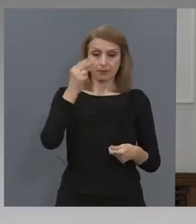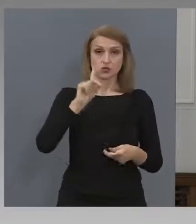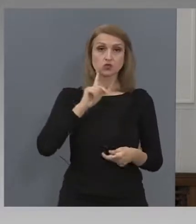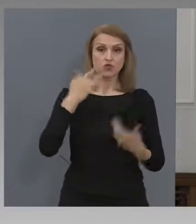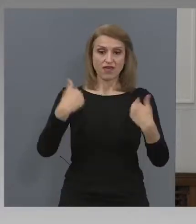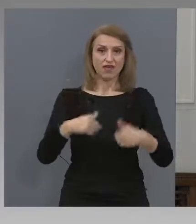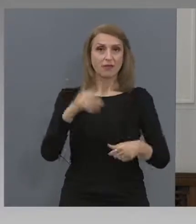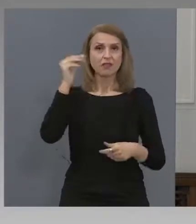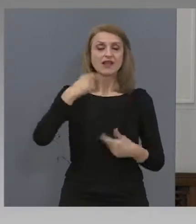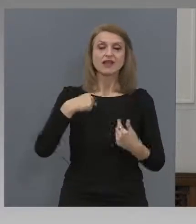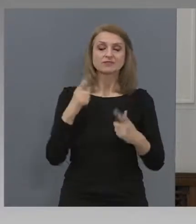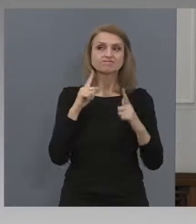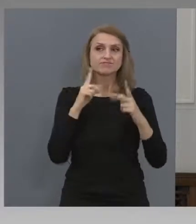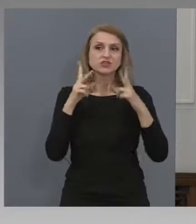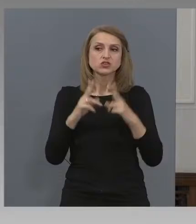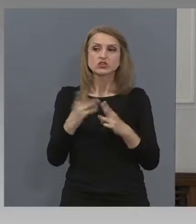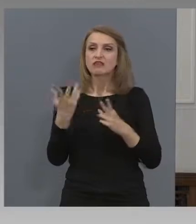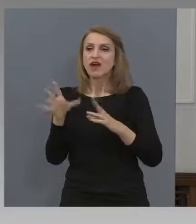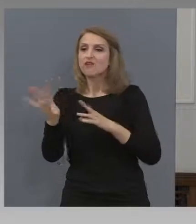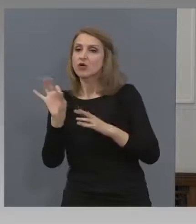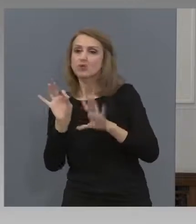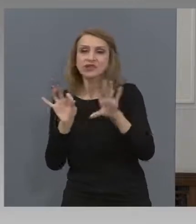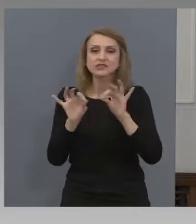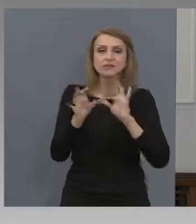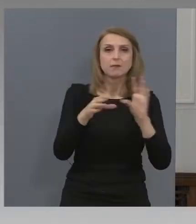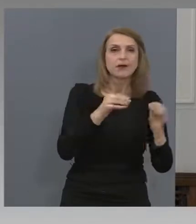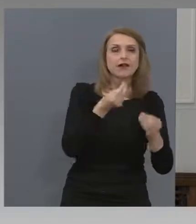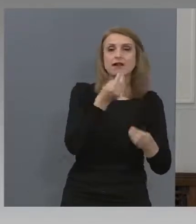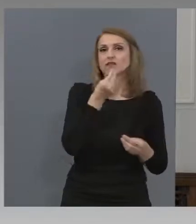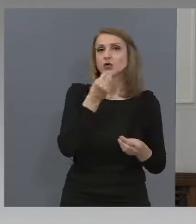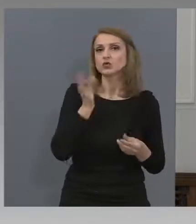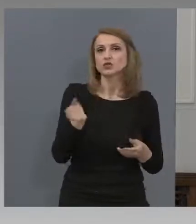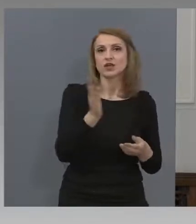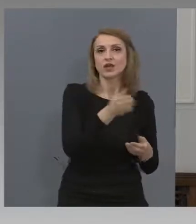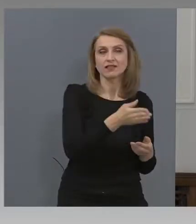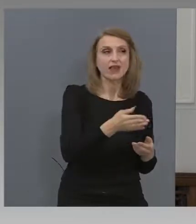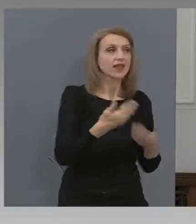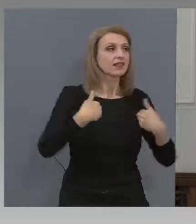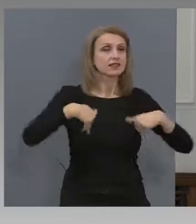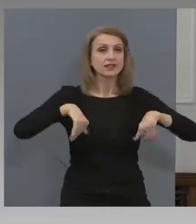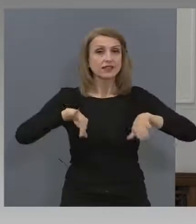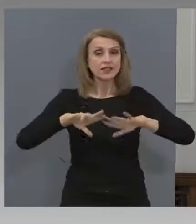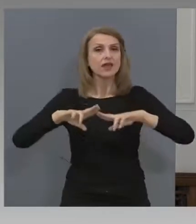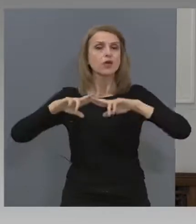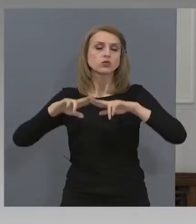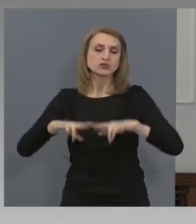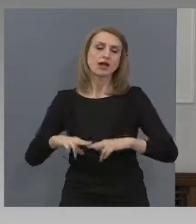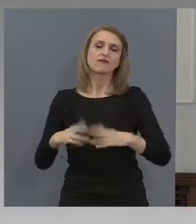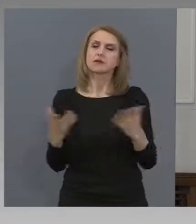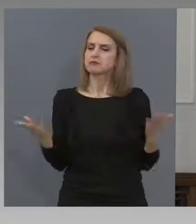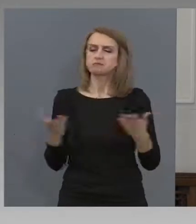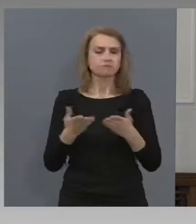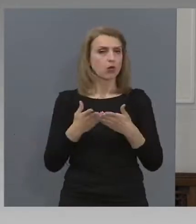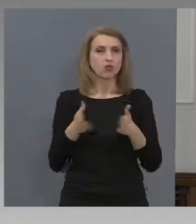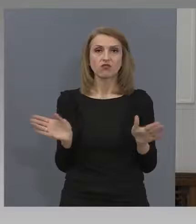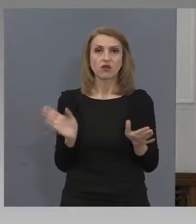ще потребява, какво ще консумира. Ние оставаме отворени за